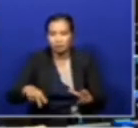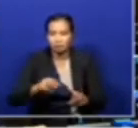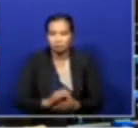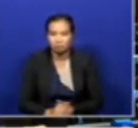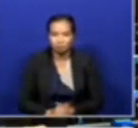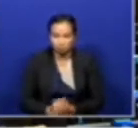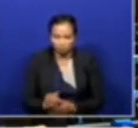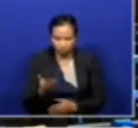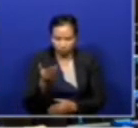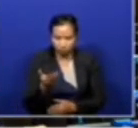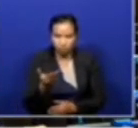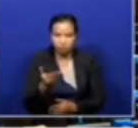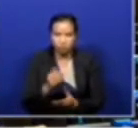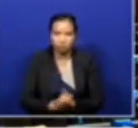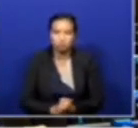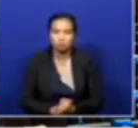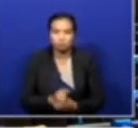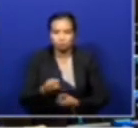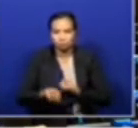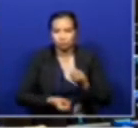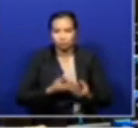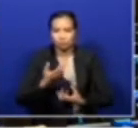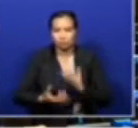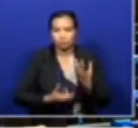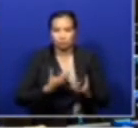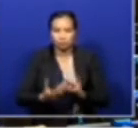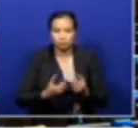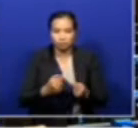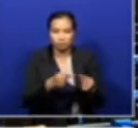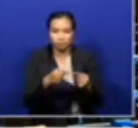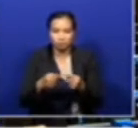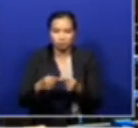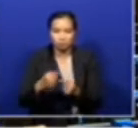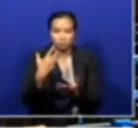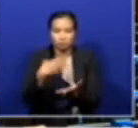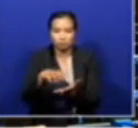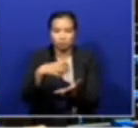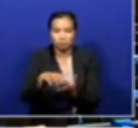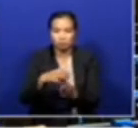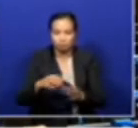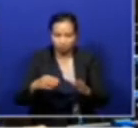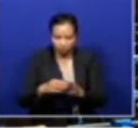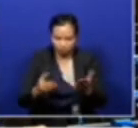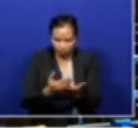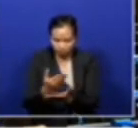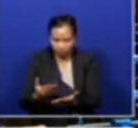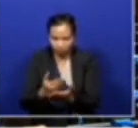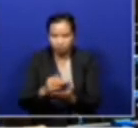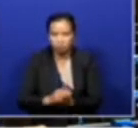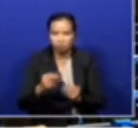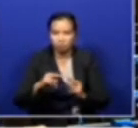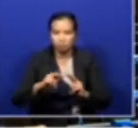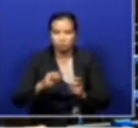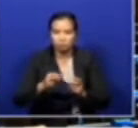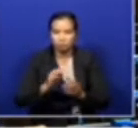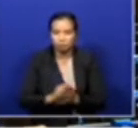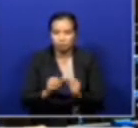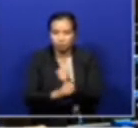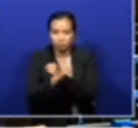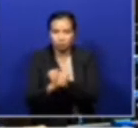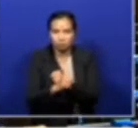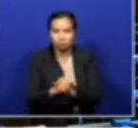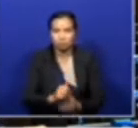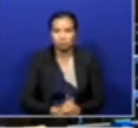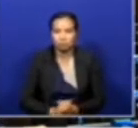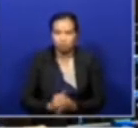ขออนุญาตในการที่จะได้แสดงความคิดเห็นต่อรายงานผลการพิจารณาการศึกษาเรื่องแนวทางการป้องกัน